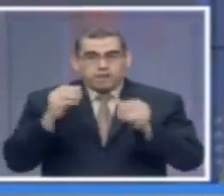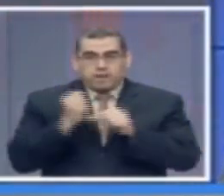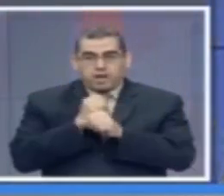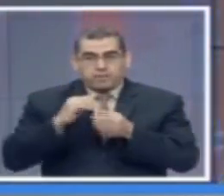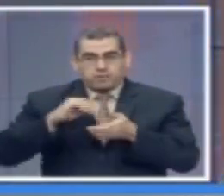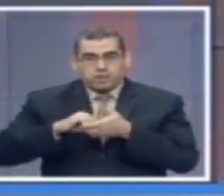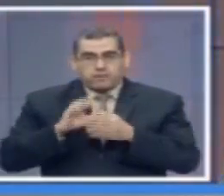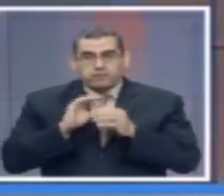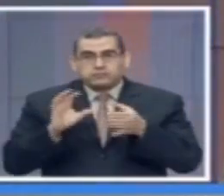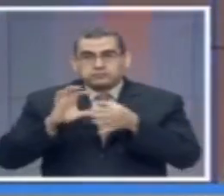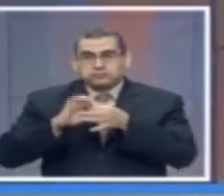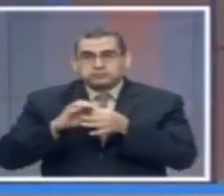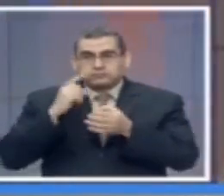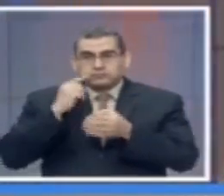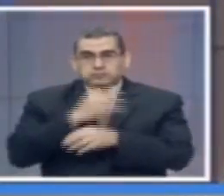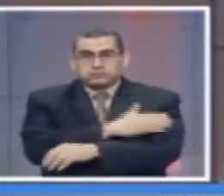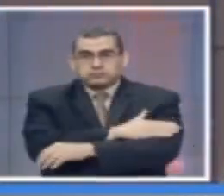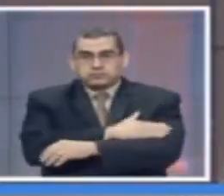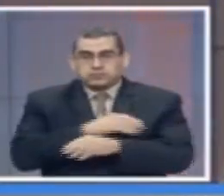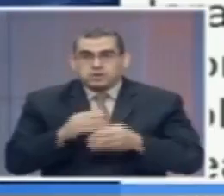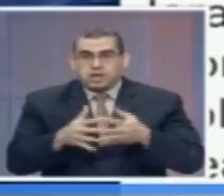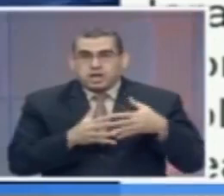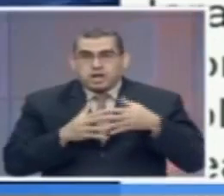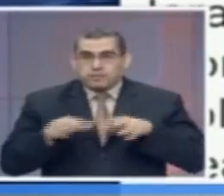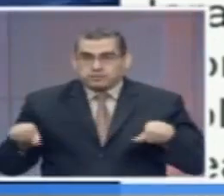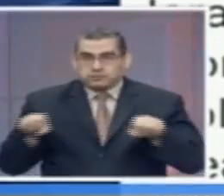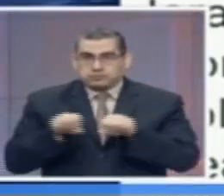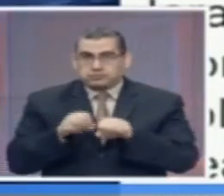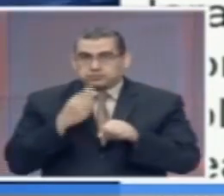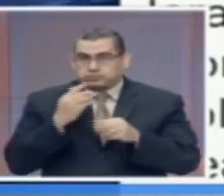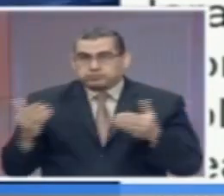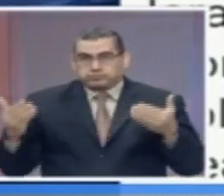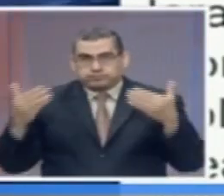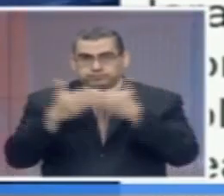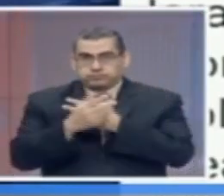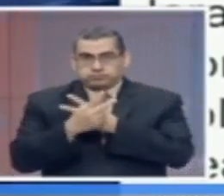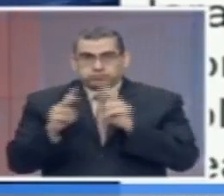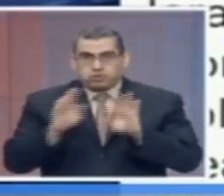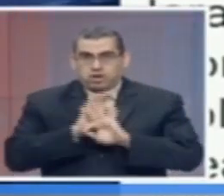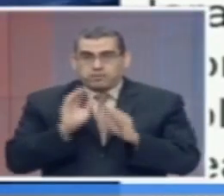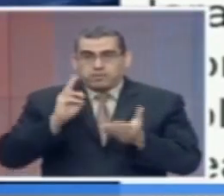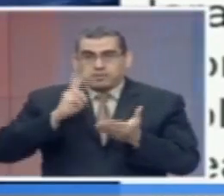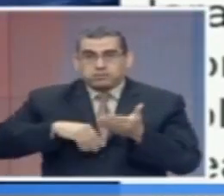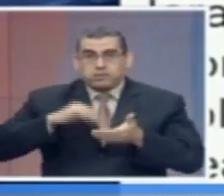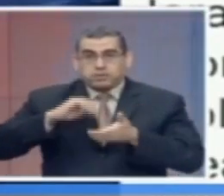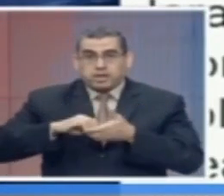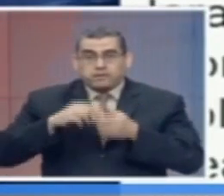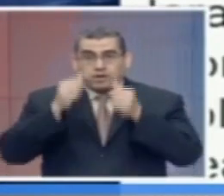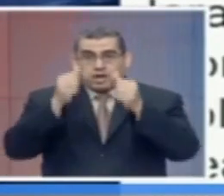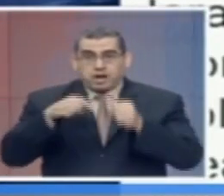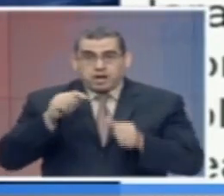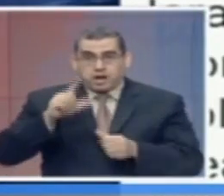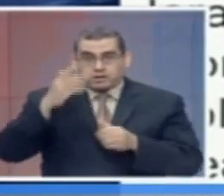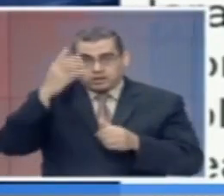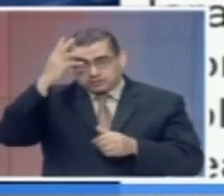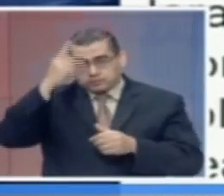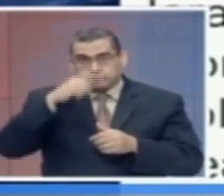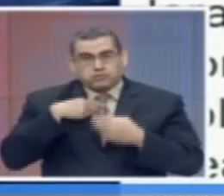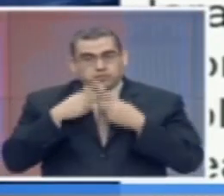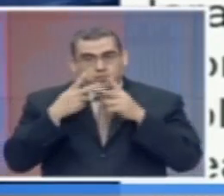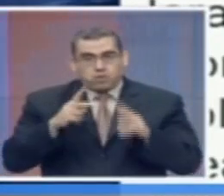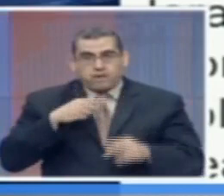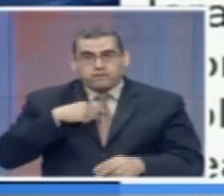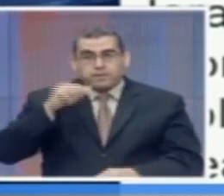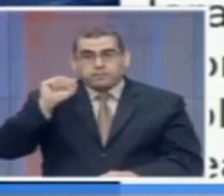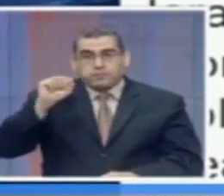اتفاق تم التوصل إليه بواسطة أمريكية. وفي إطار هذا الاتفاق أعلن ترامب موافقته على الاعتراف بسيادة المغرب